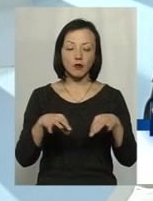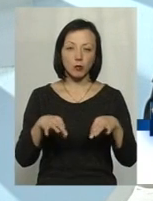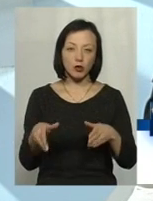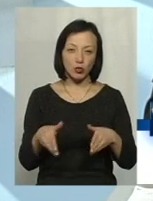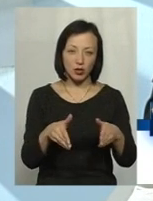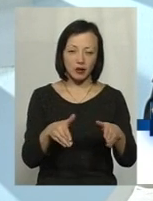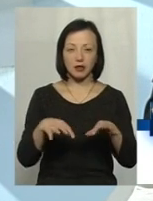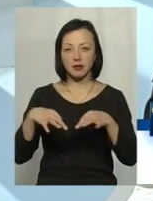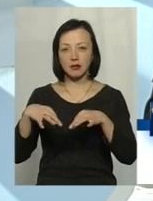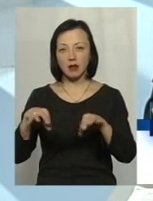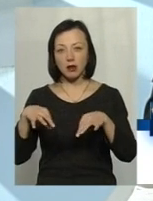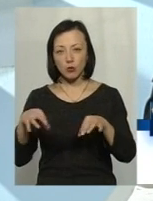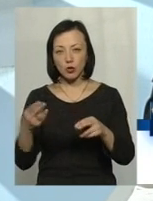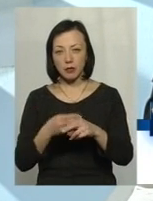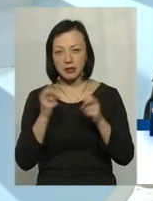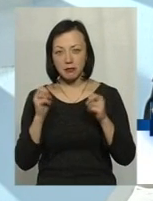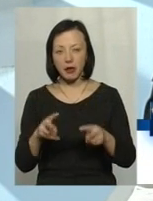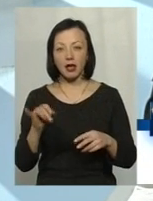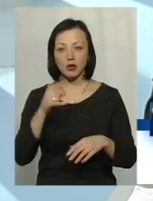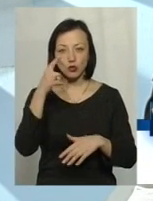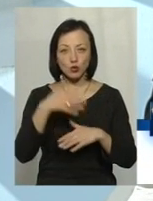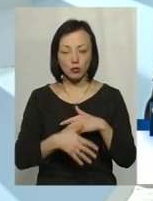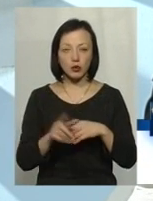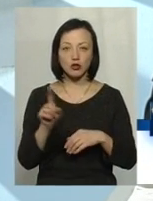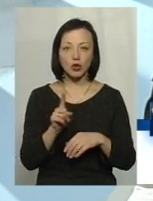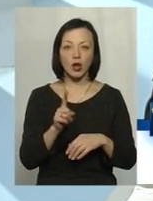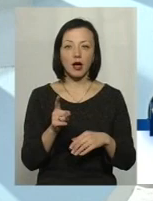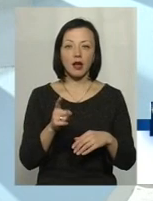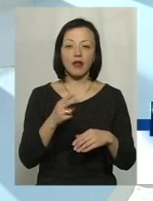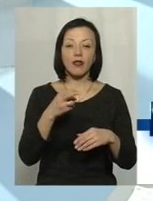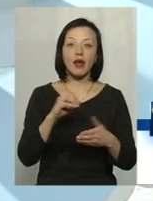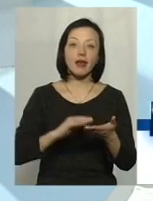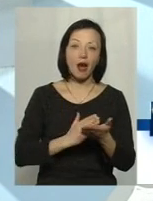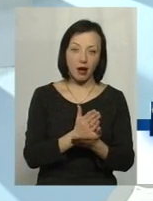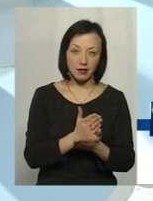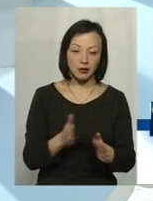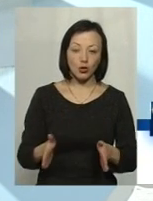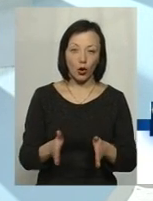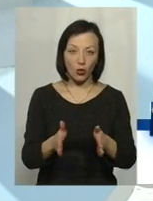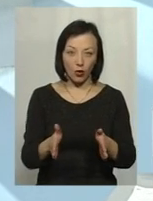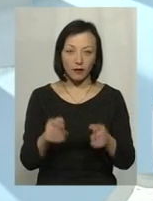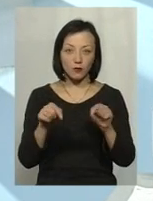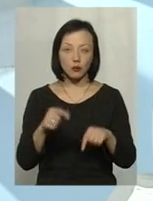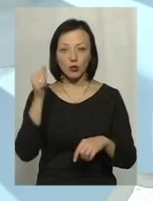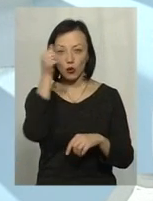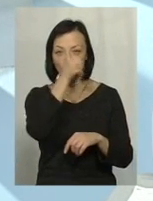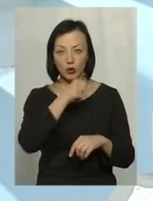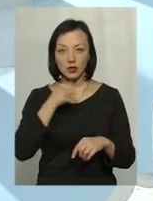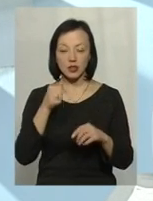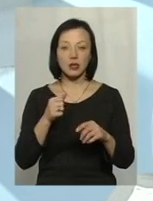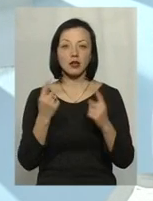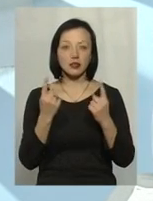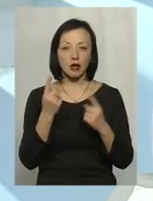управлінням безпеки. І зрозуміло, що де якісні дороги, хочу сказати, що в цьому році